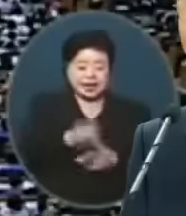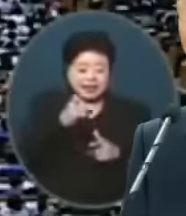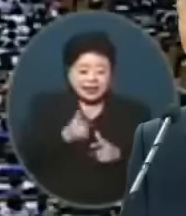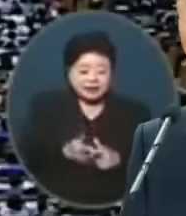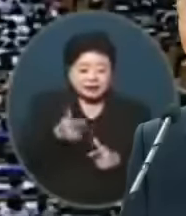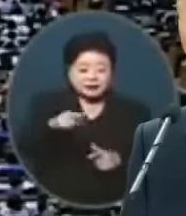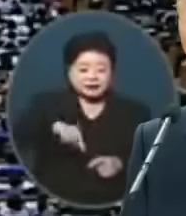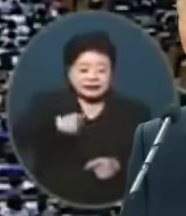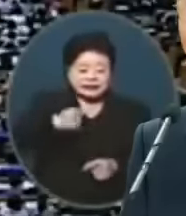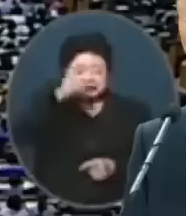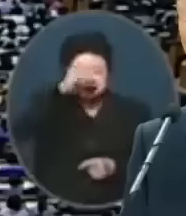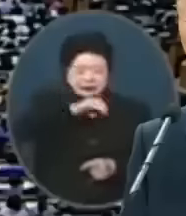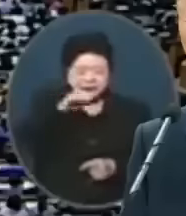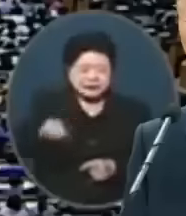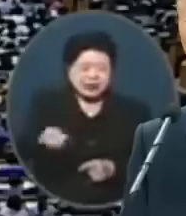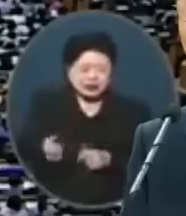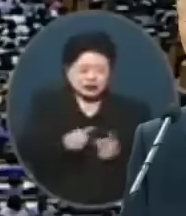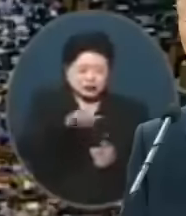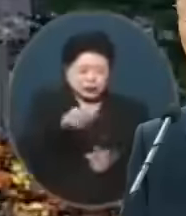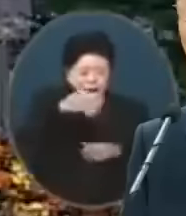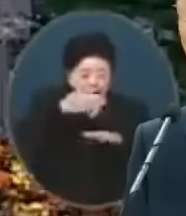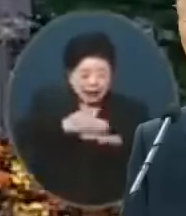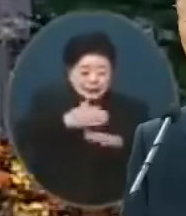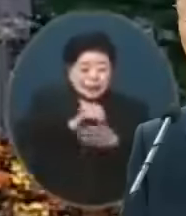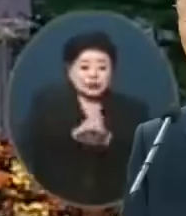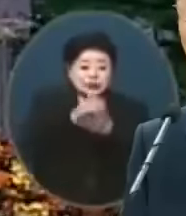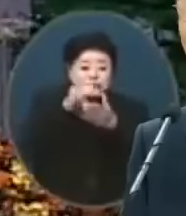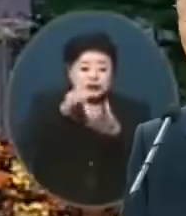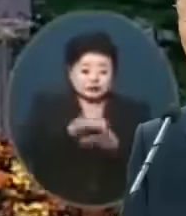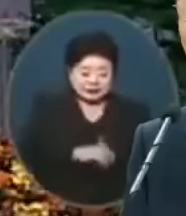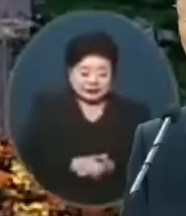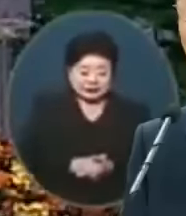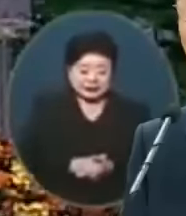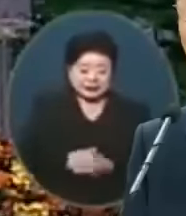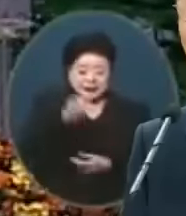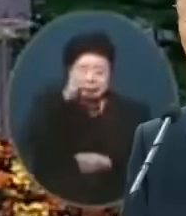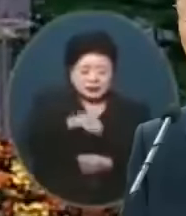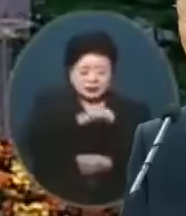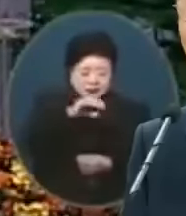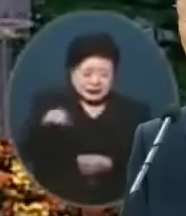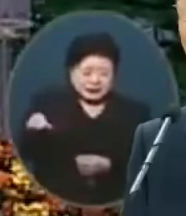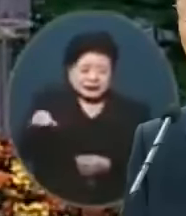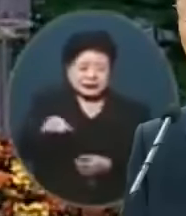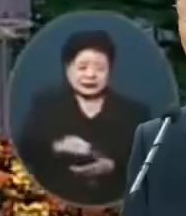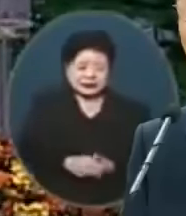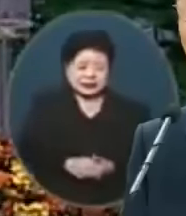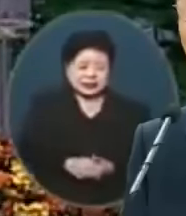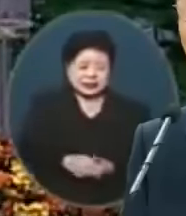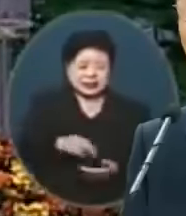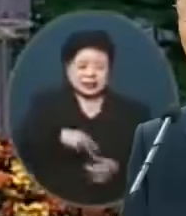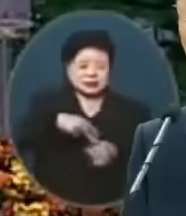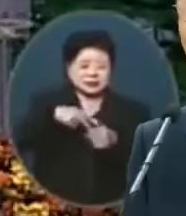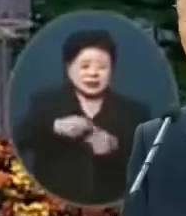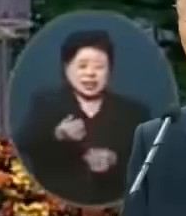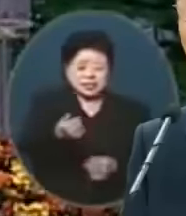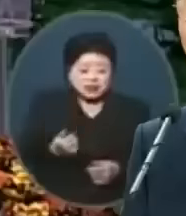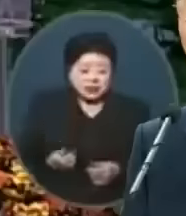예수님은 자신의 십자가 죽음 앞에서도 감사 기도를 드렸습니다. 십자가 걸머지기 전날 밤